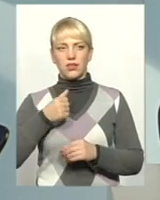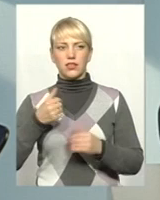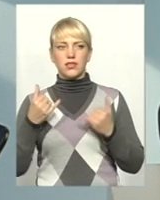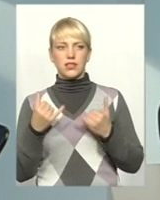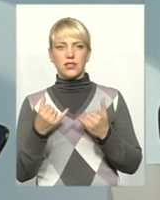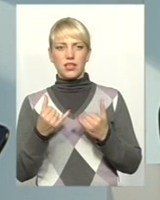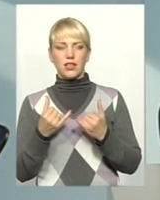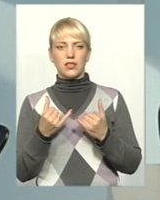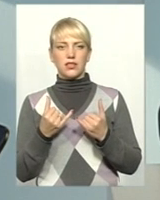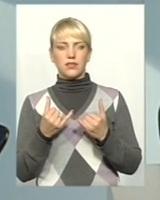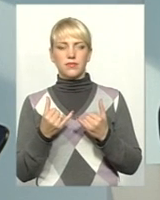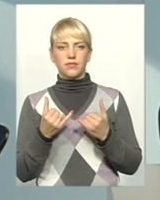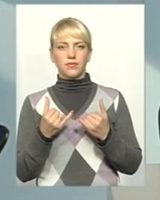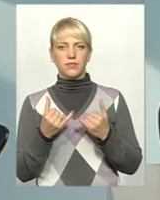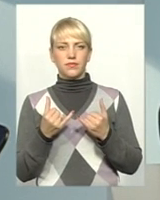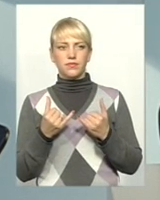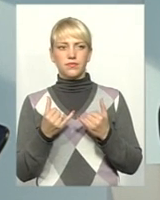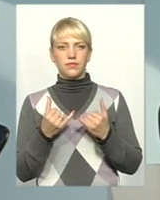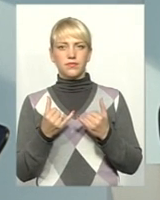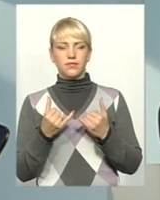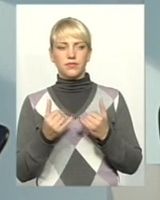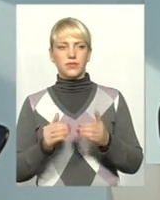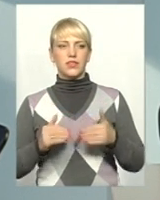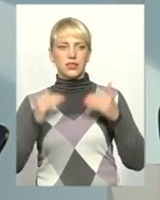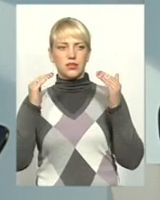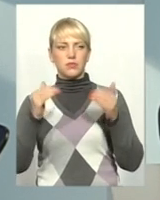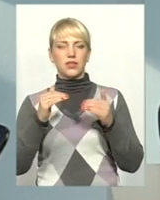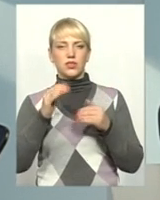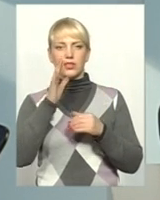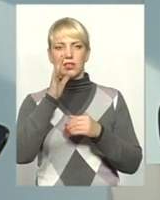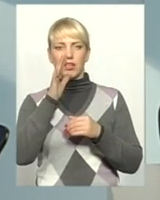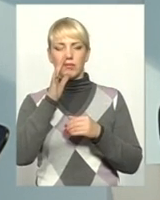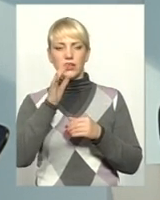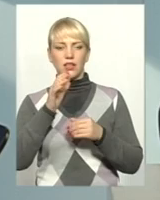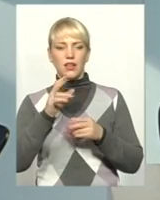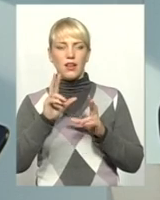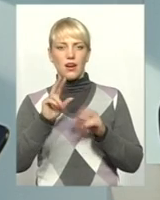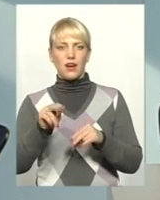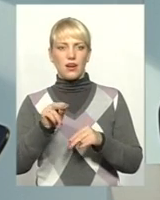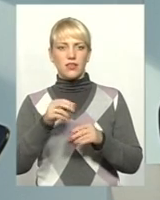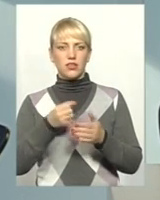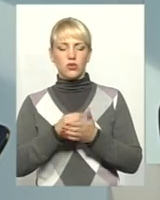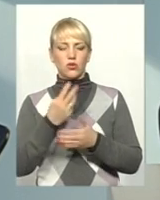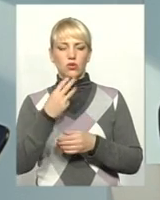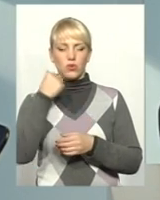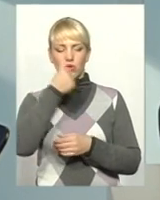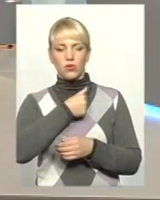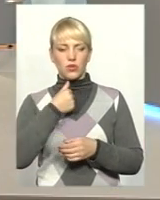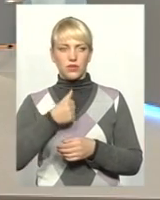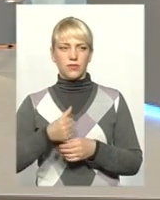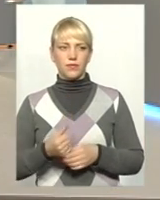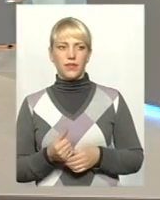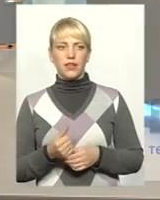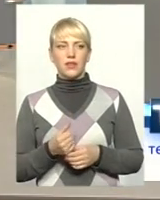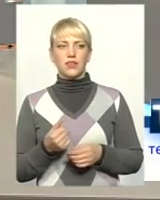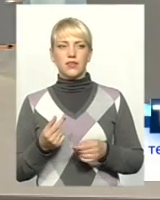сьогодні вони збільшені термін гарантії до 3 років, а міжремонтний термін експлуатації